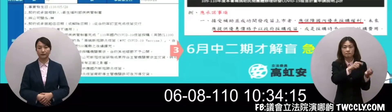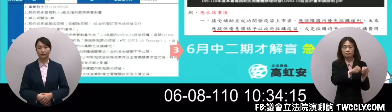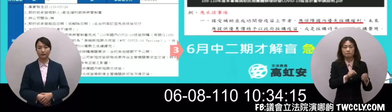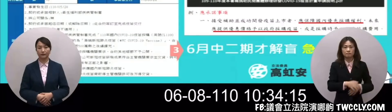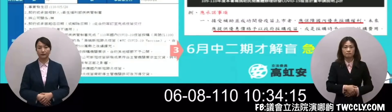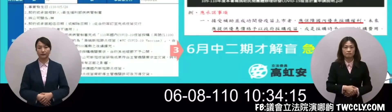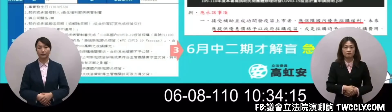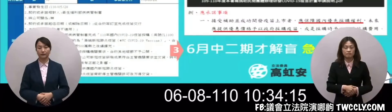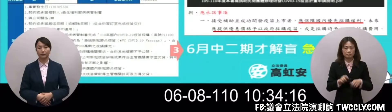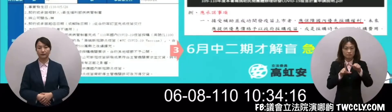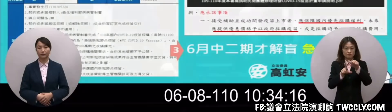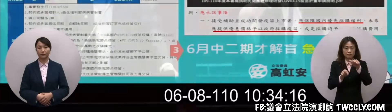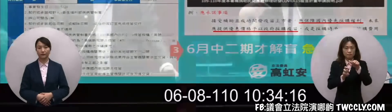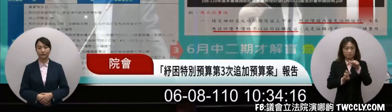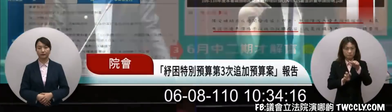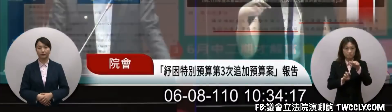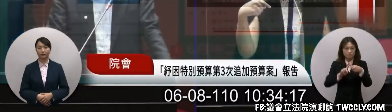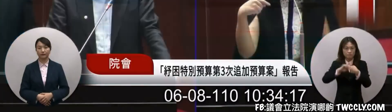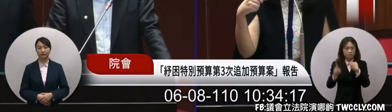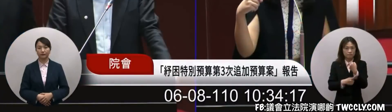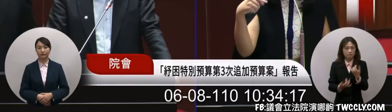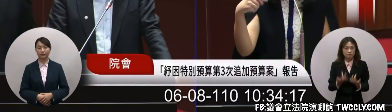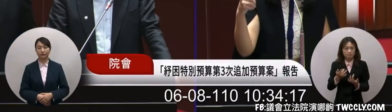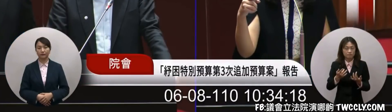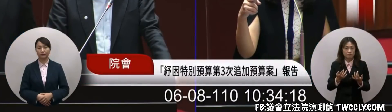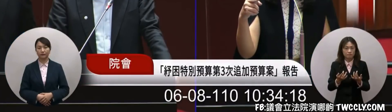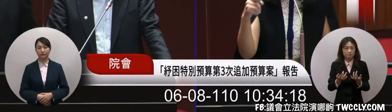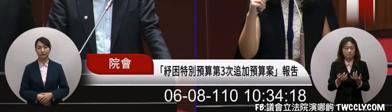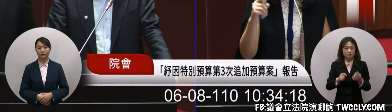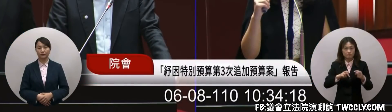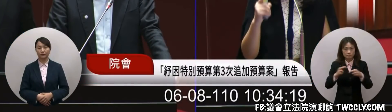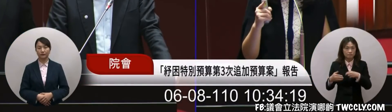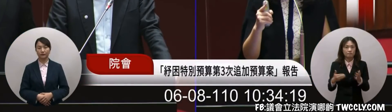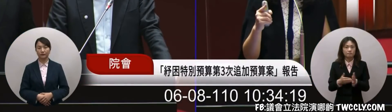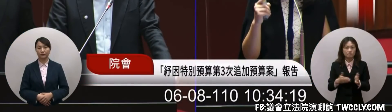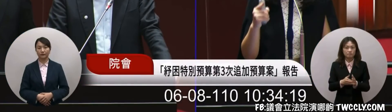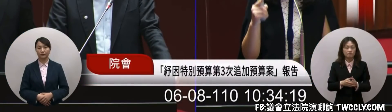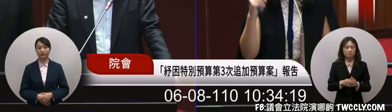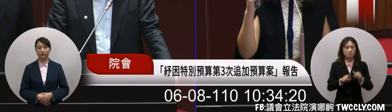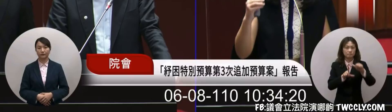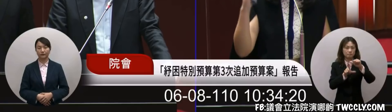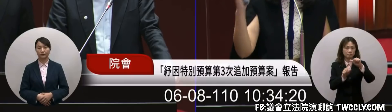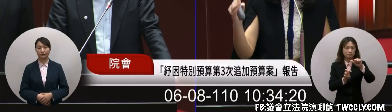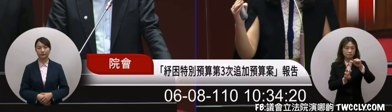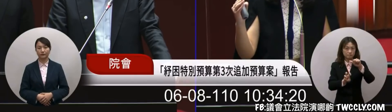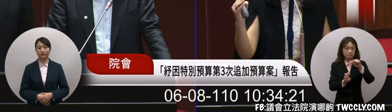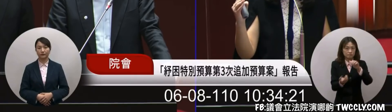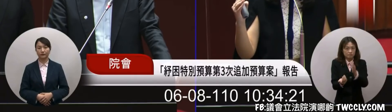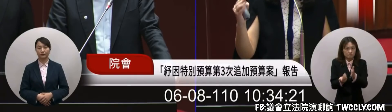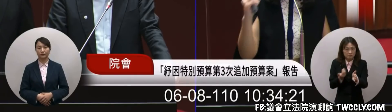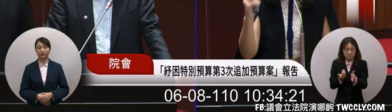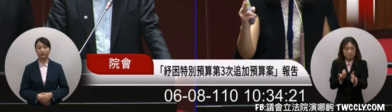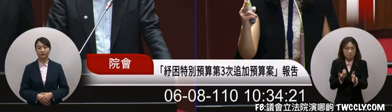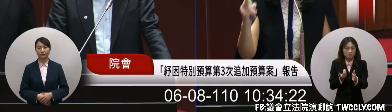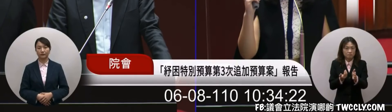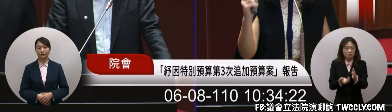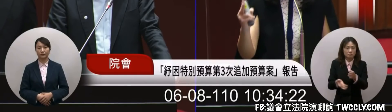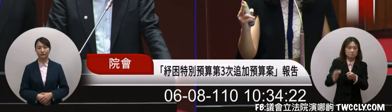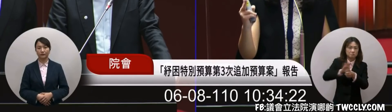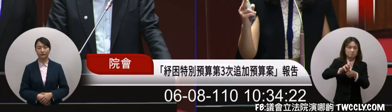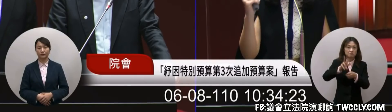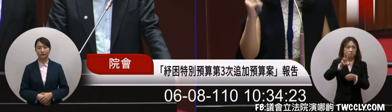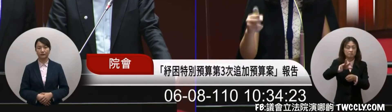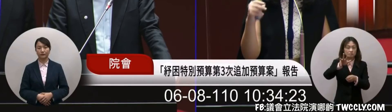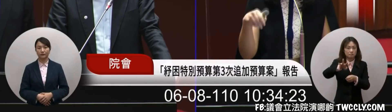们5月31号立法院才修法哦。你们在5月31号之前，其实你们的条例上限还没有提升到8400亿。第二个，你